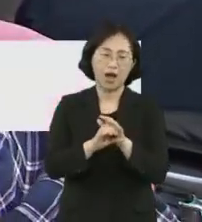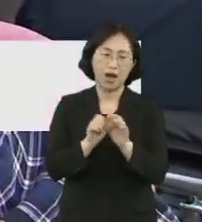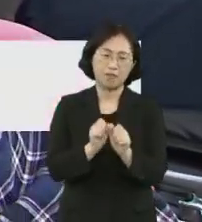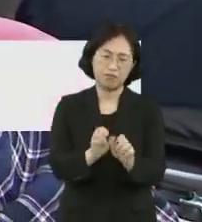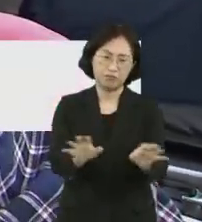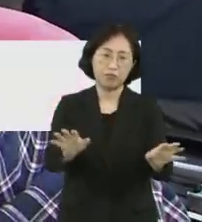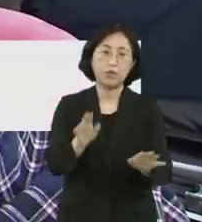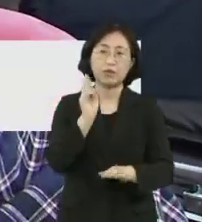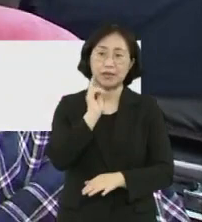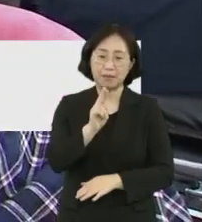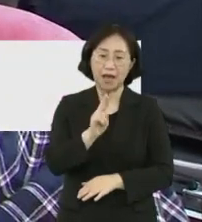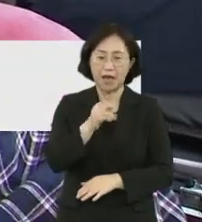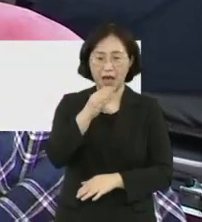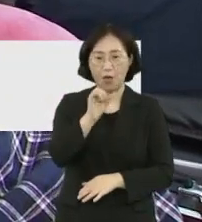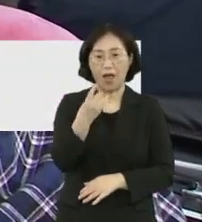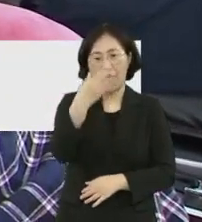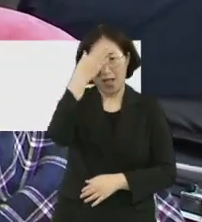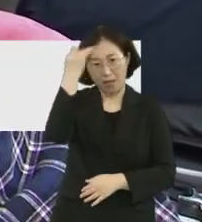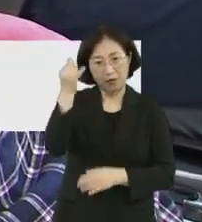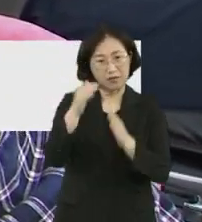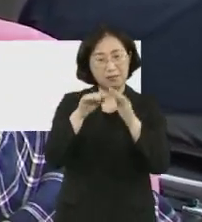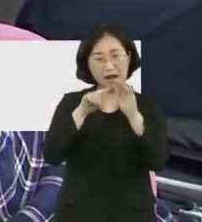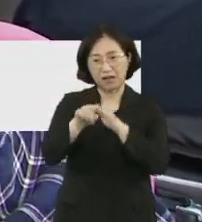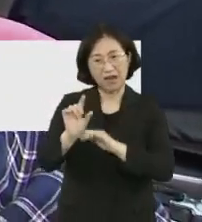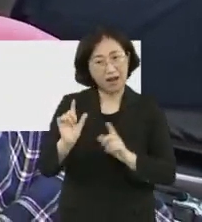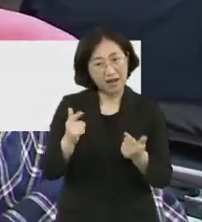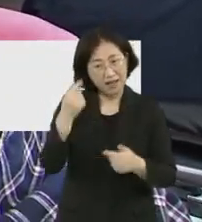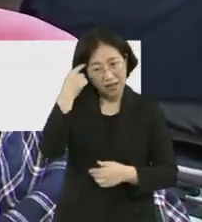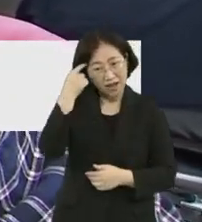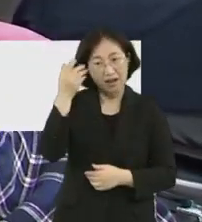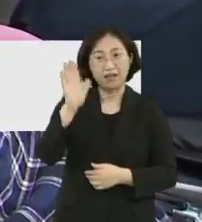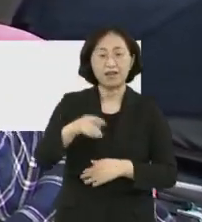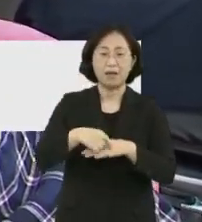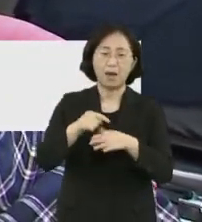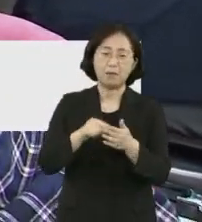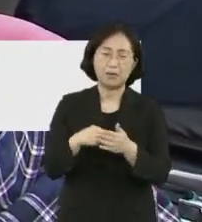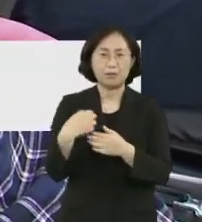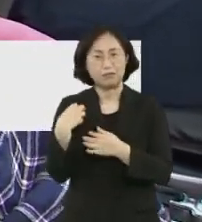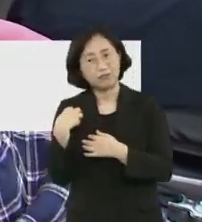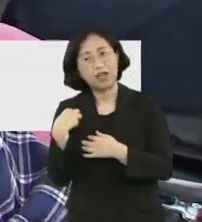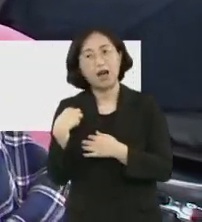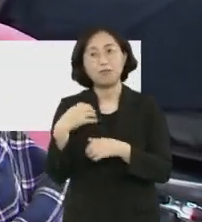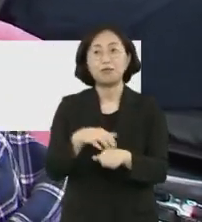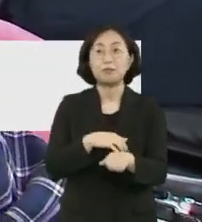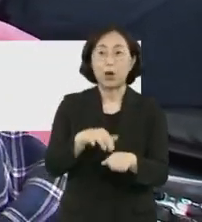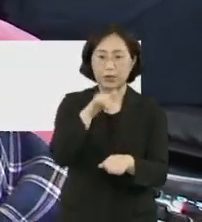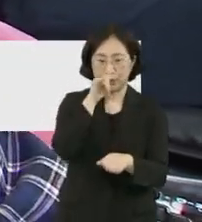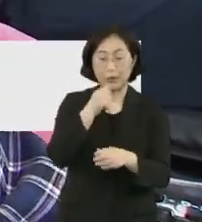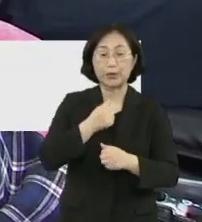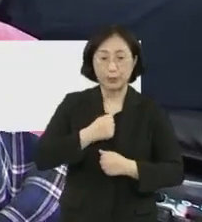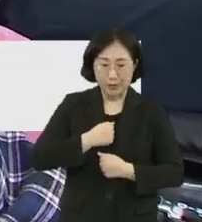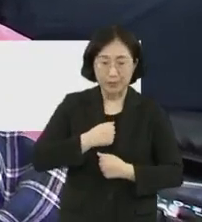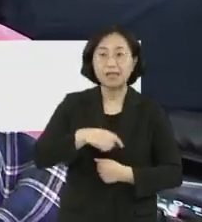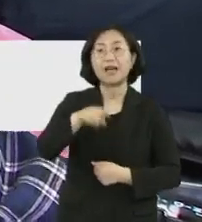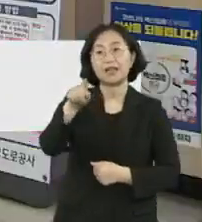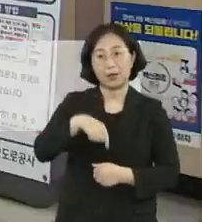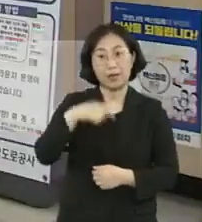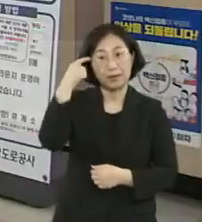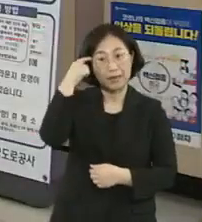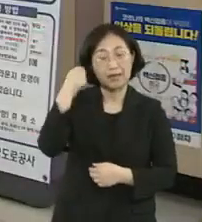심각해서 외할머니들 안 가려고 하다가 안 가면 마음이 너무 불편할 것 같아서 조심해서 이제 다녀오려고